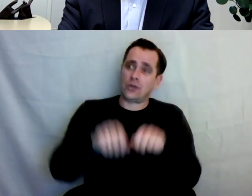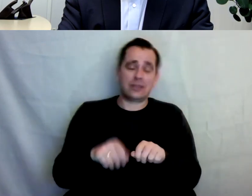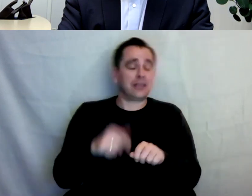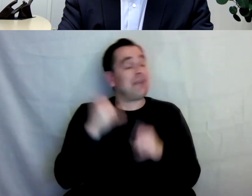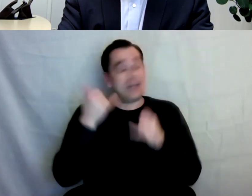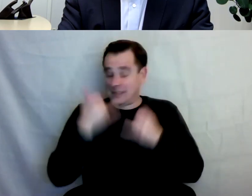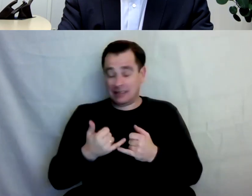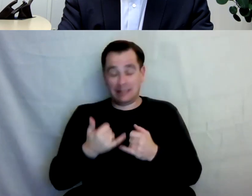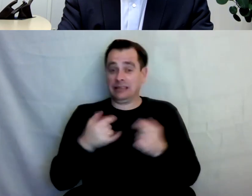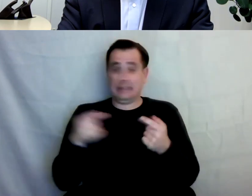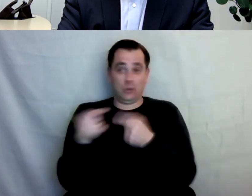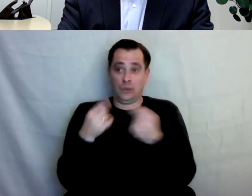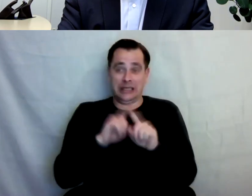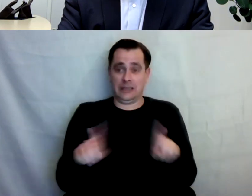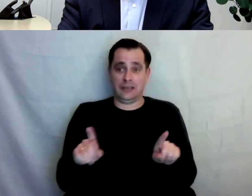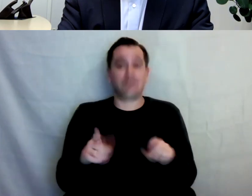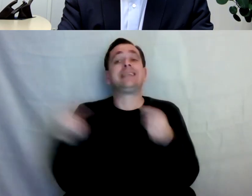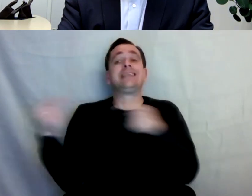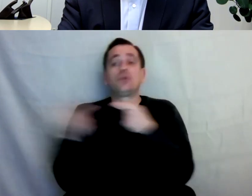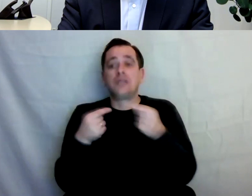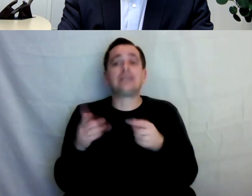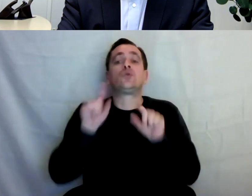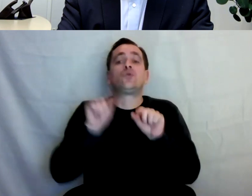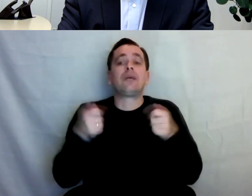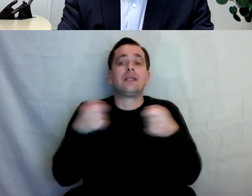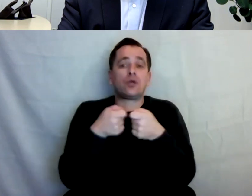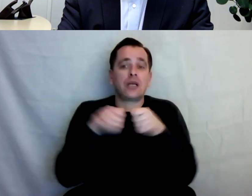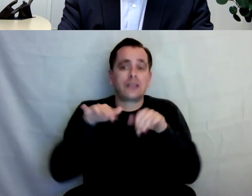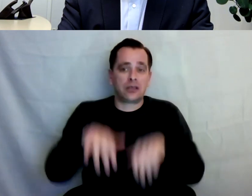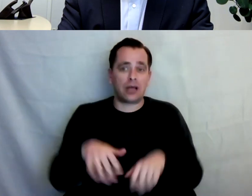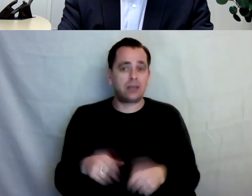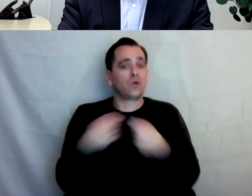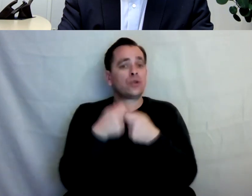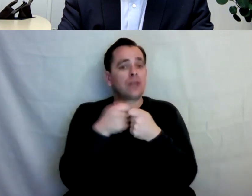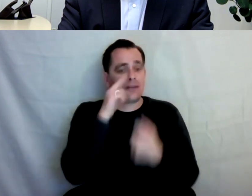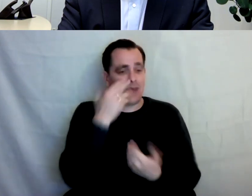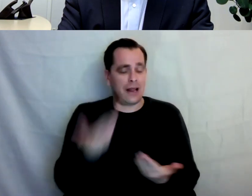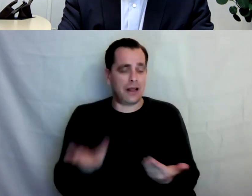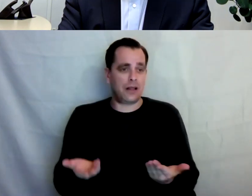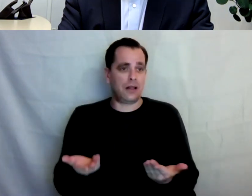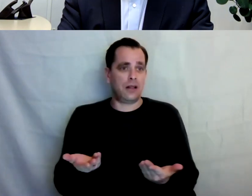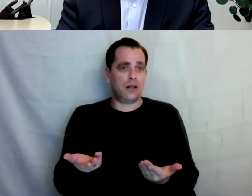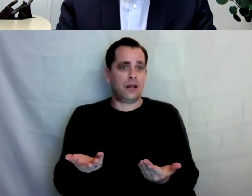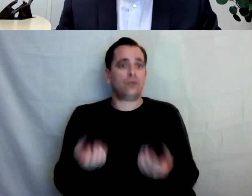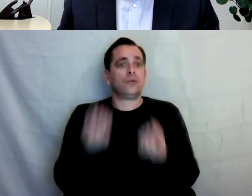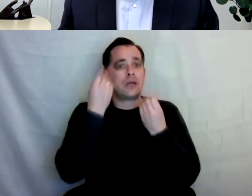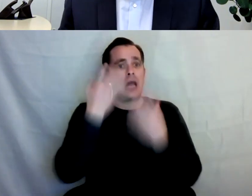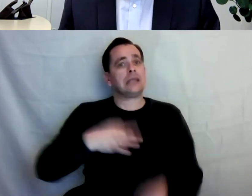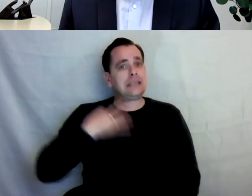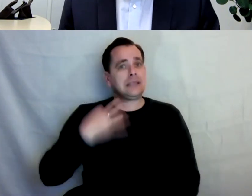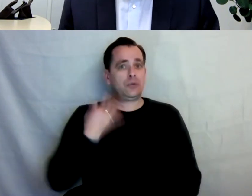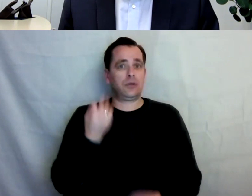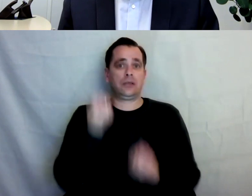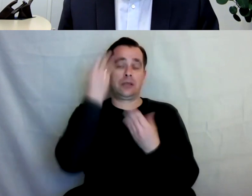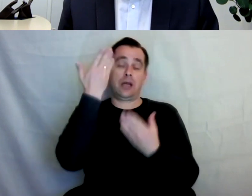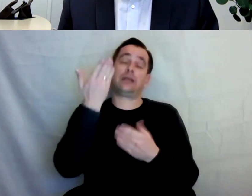eigentlich wichtig ist. Das sind die Kontakteinschränkungen. Und natürlich die soziale Sicherheit, absolut, das ist der Hintergrund,